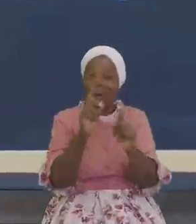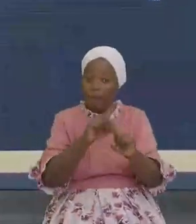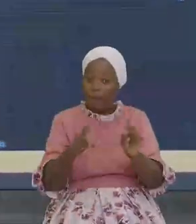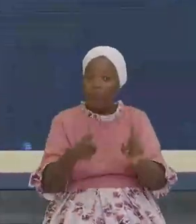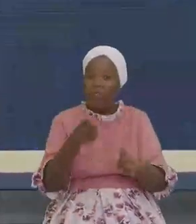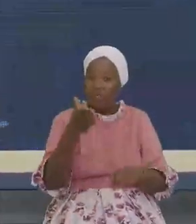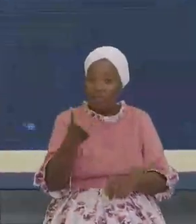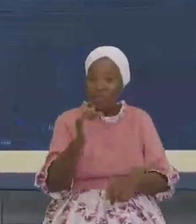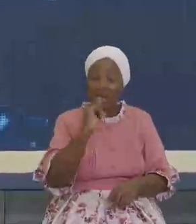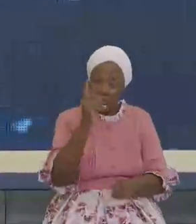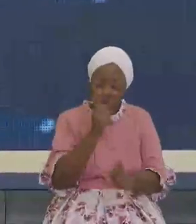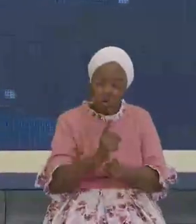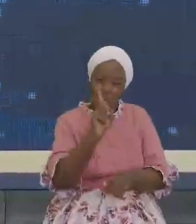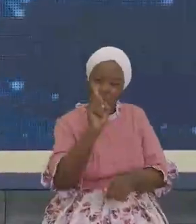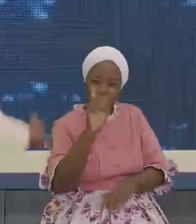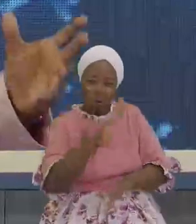il vous appelle dans les liens.